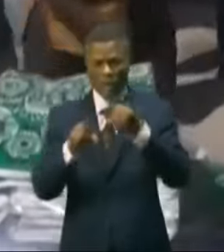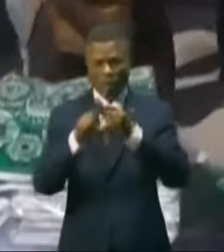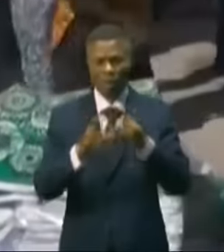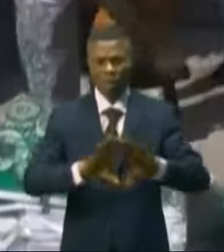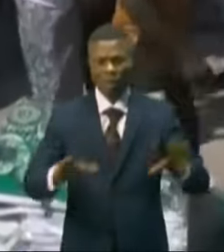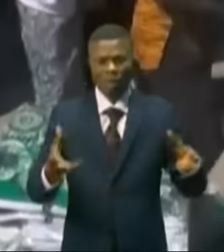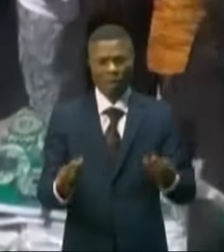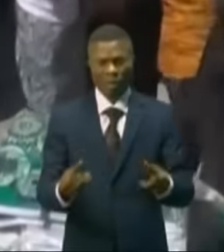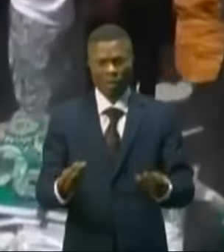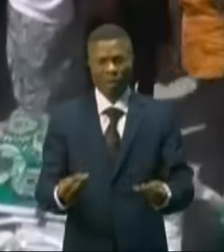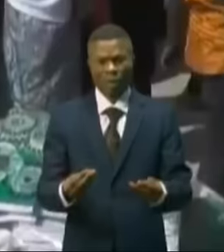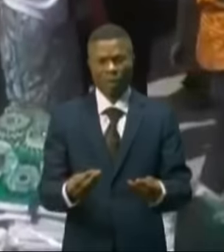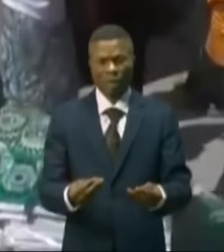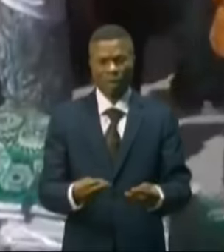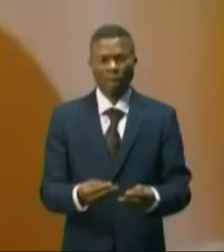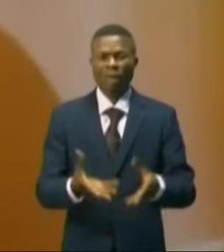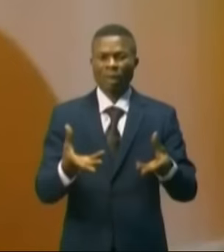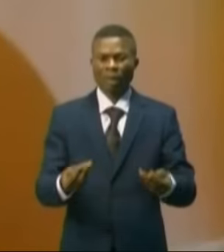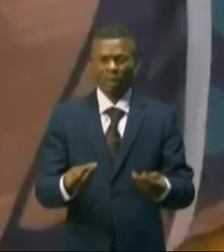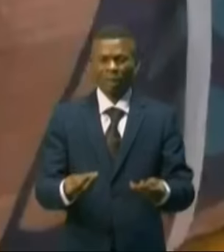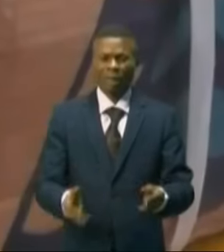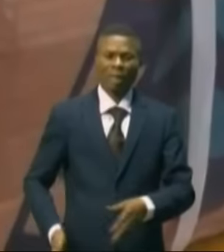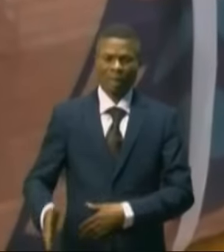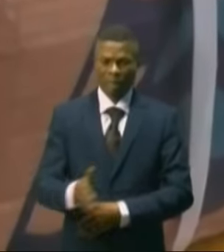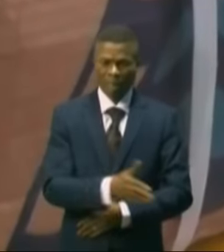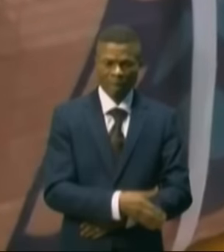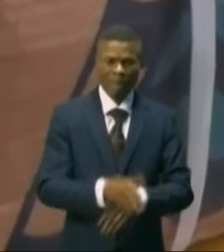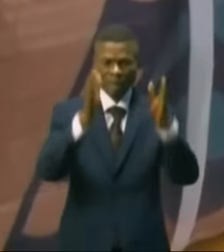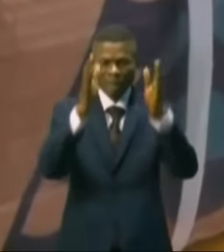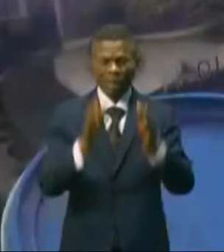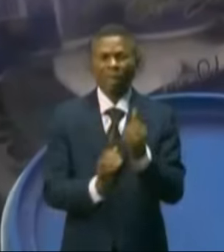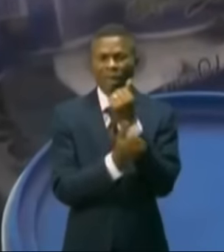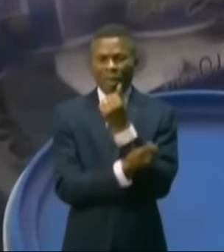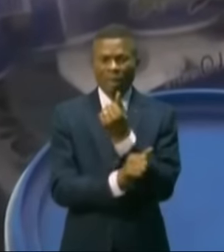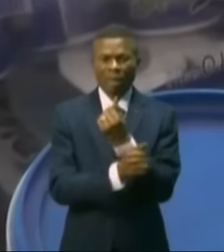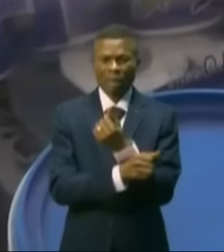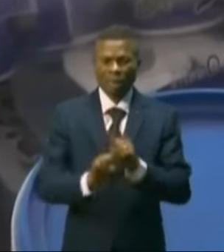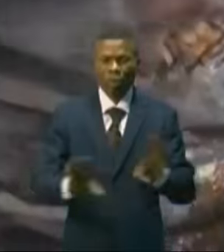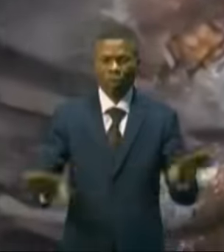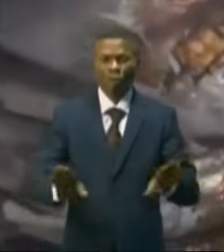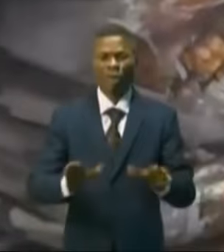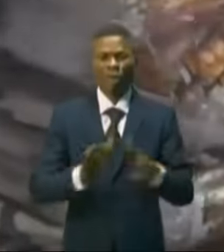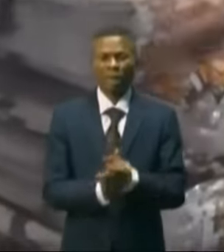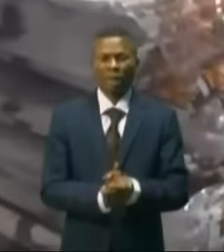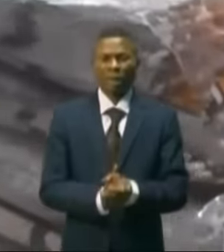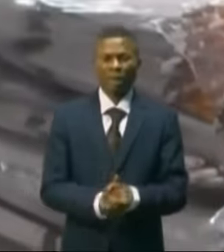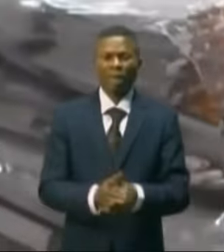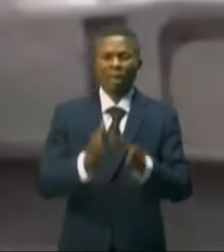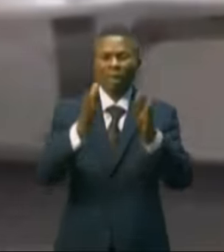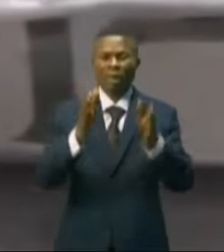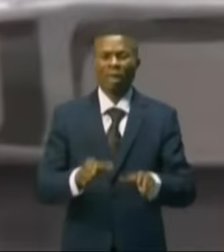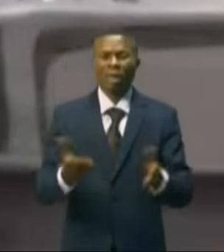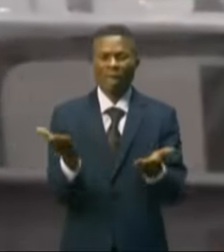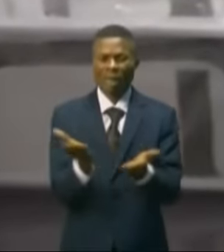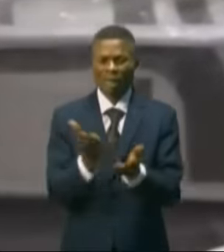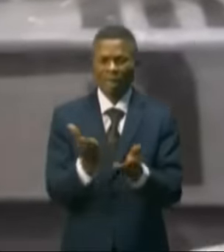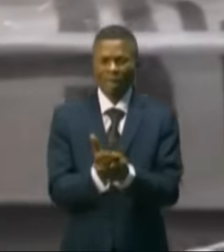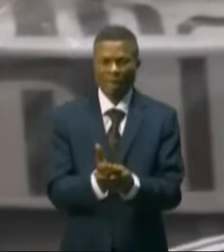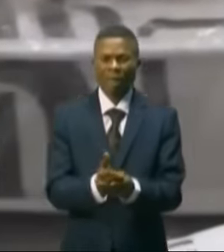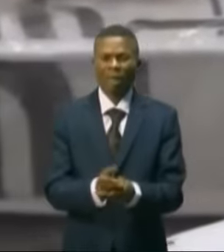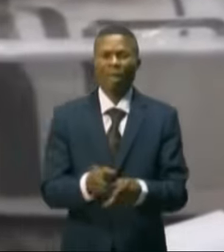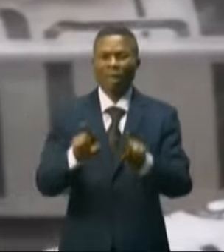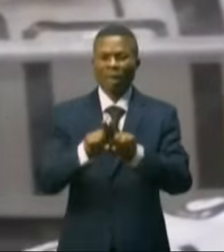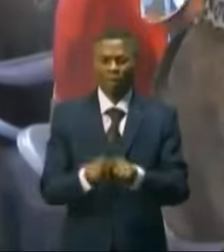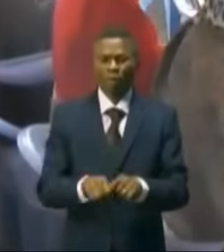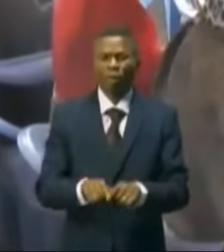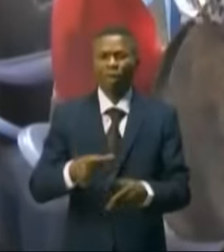entre autres des matelas, pagnes, sacs de farine, bidons d'huile végétale, cartons de chinchard, sucre ont été